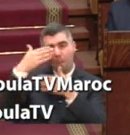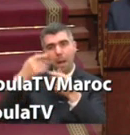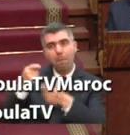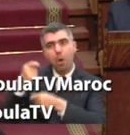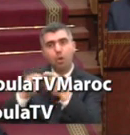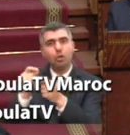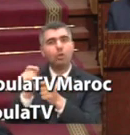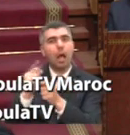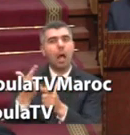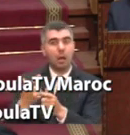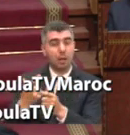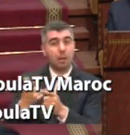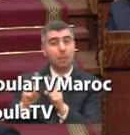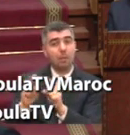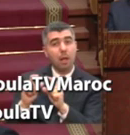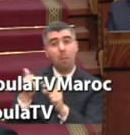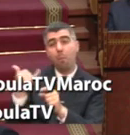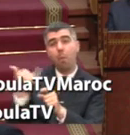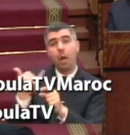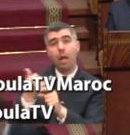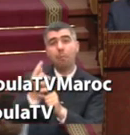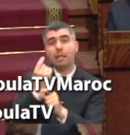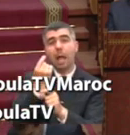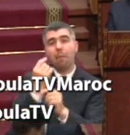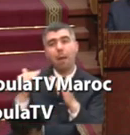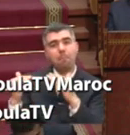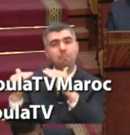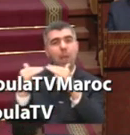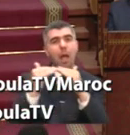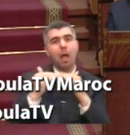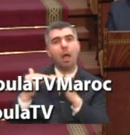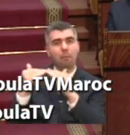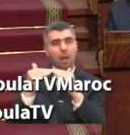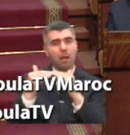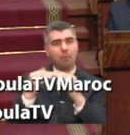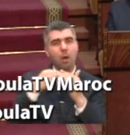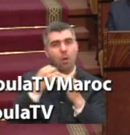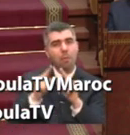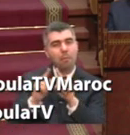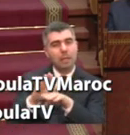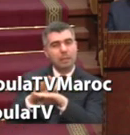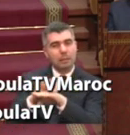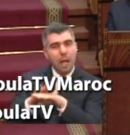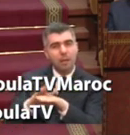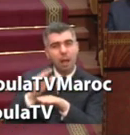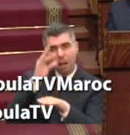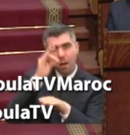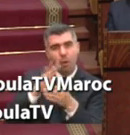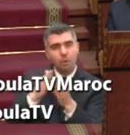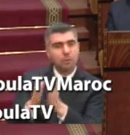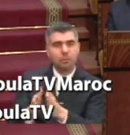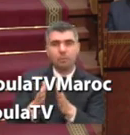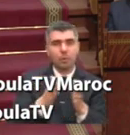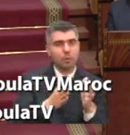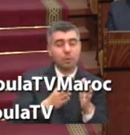الوزير مرتبطة بتسقيف ديال الأسعار، تسقيف ديال الأسعار تم تسييس هذا النقاش بواحد الشكل كبير جدا، لكن حنا كنعرفوا